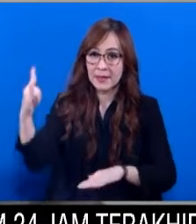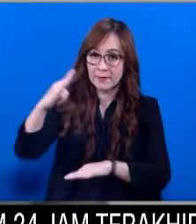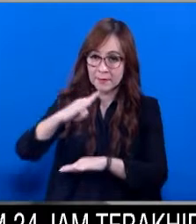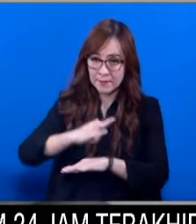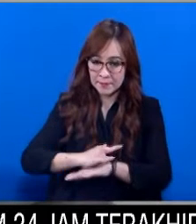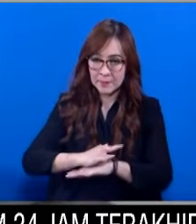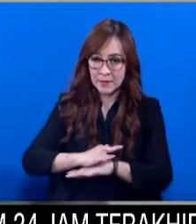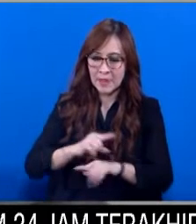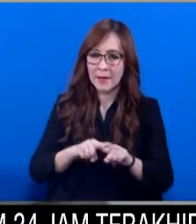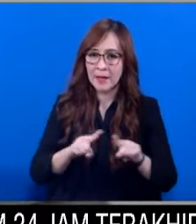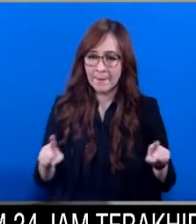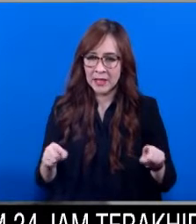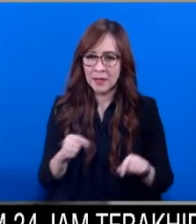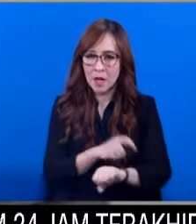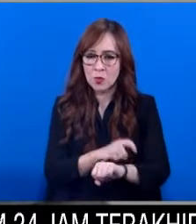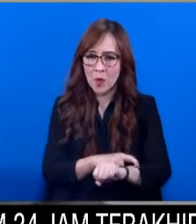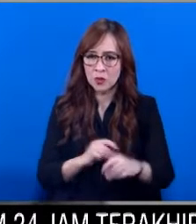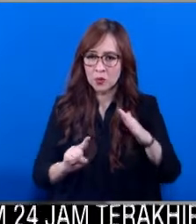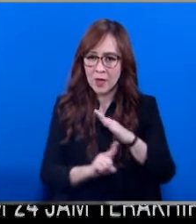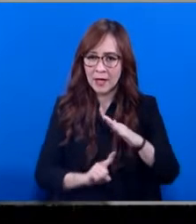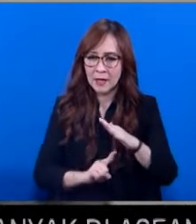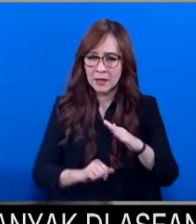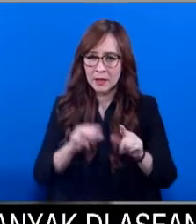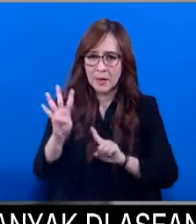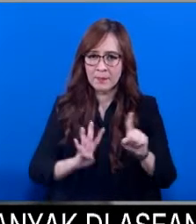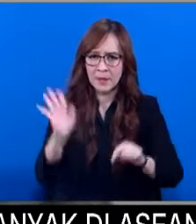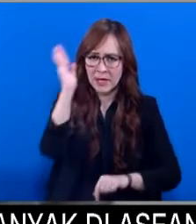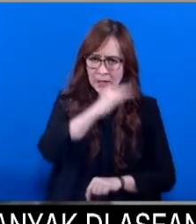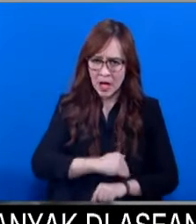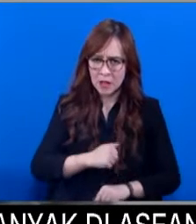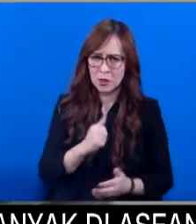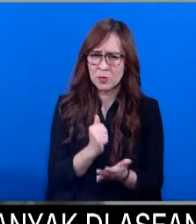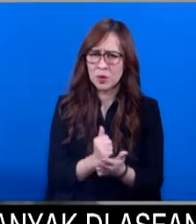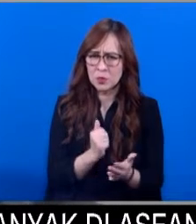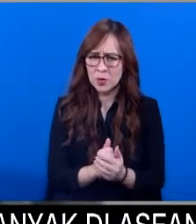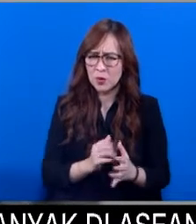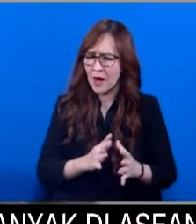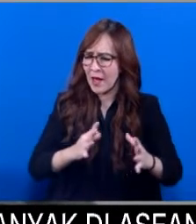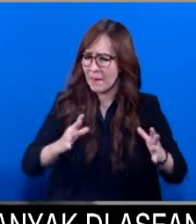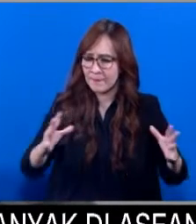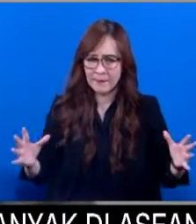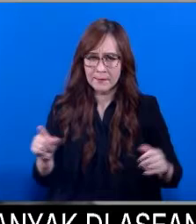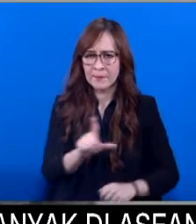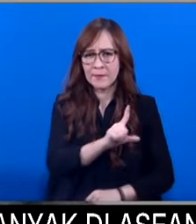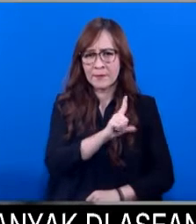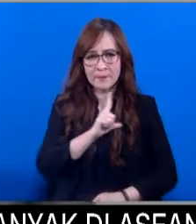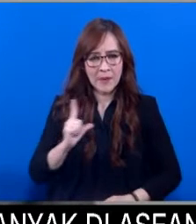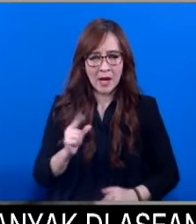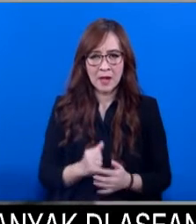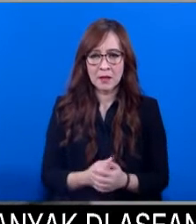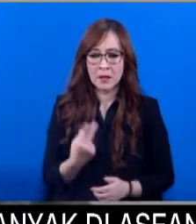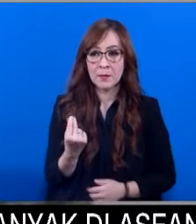dengan periode karantina 14 hari it's really too much. Kita dan biaya yang harus